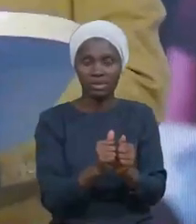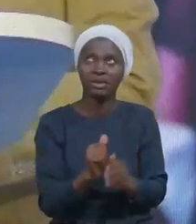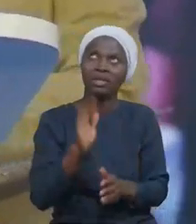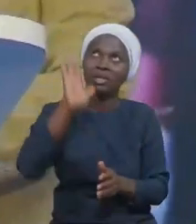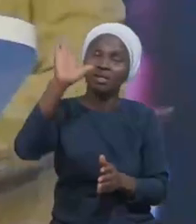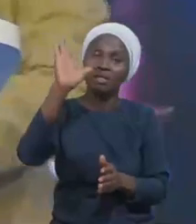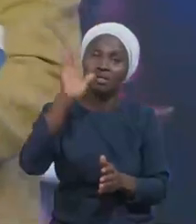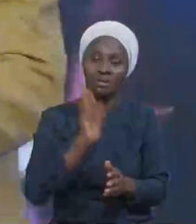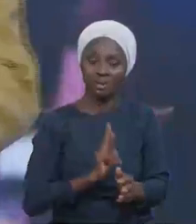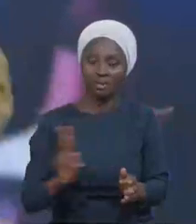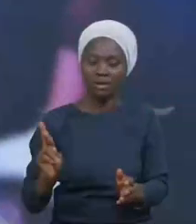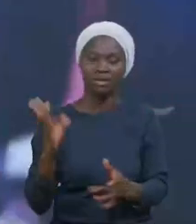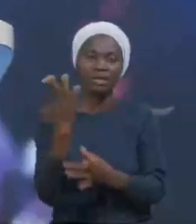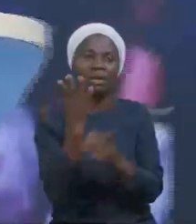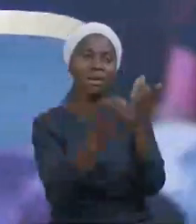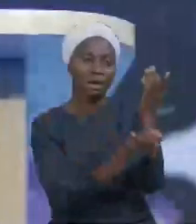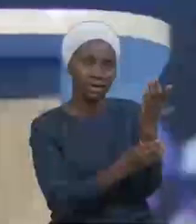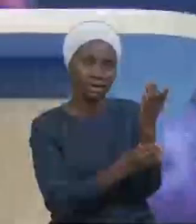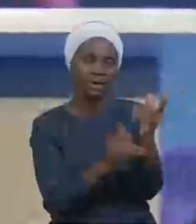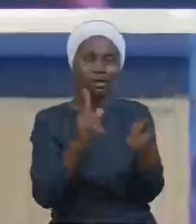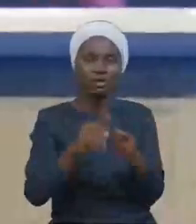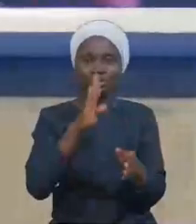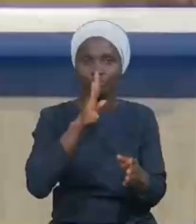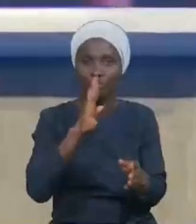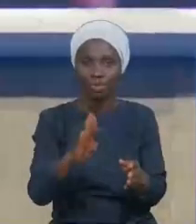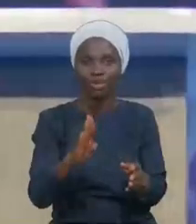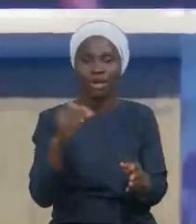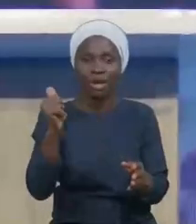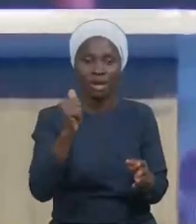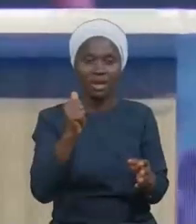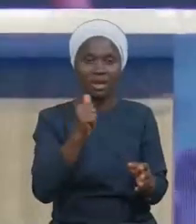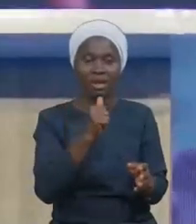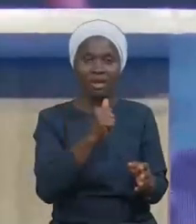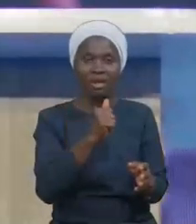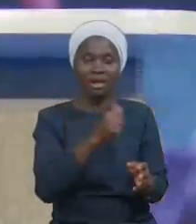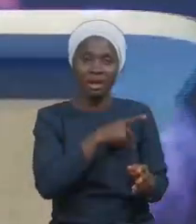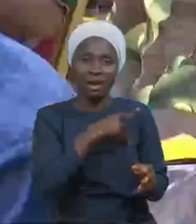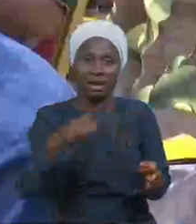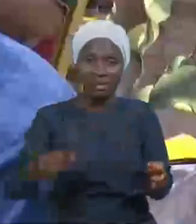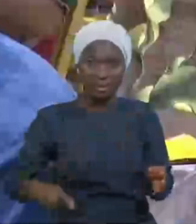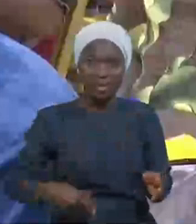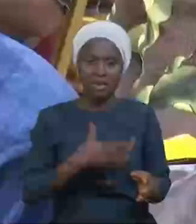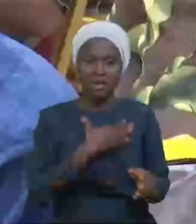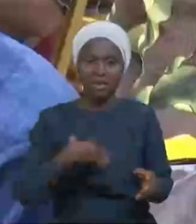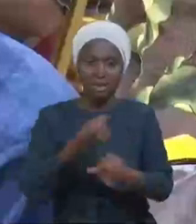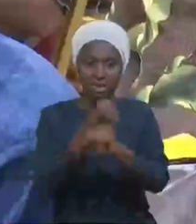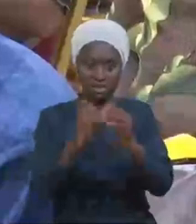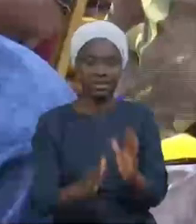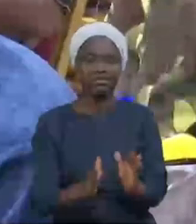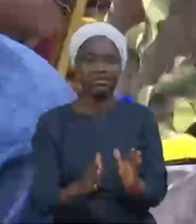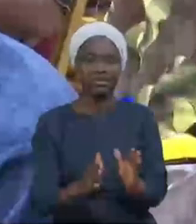par sa droite, comme prince et sauveur. Voyez cela, pour donner